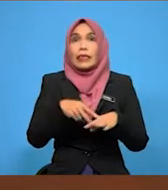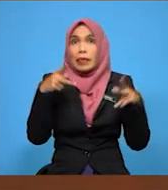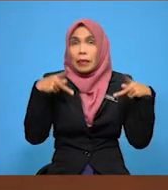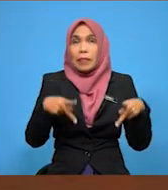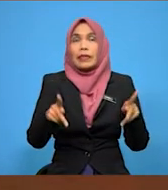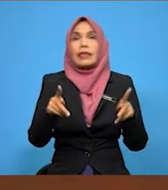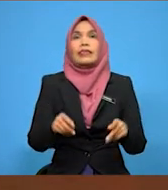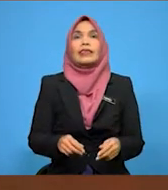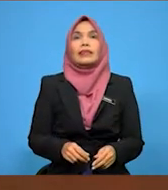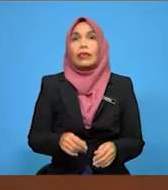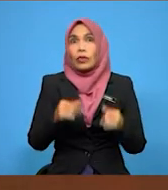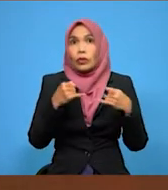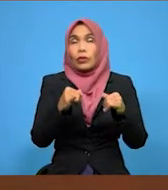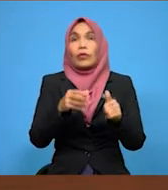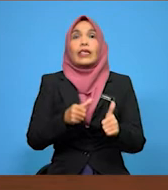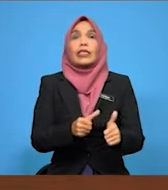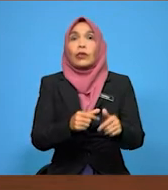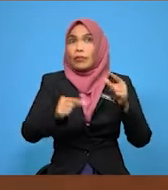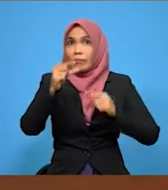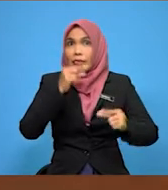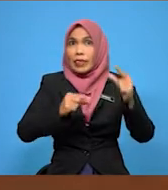grade dan berlainan harga.